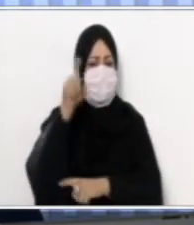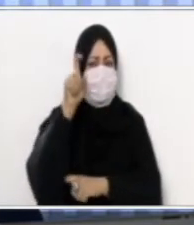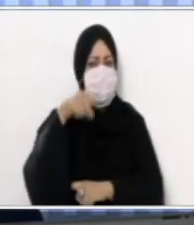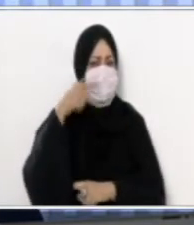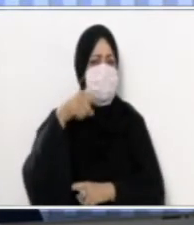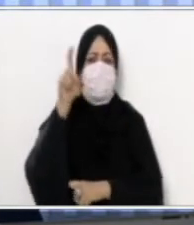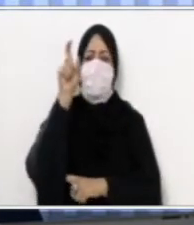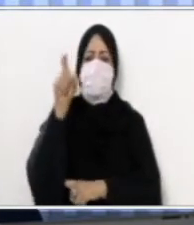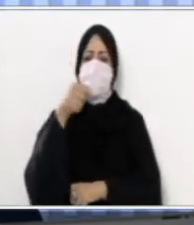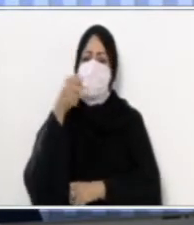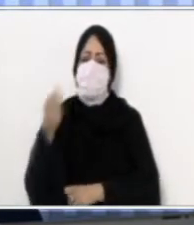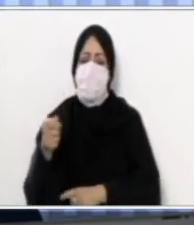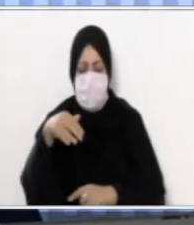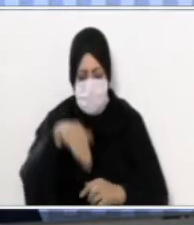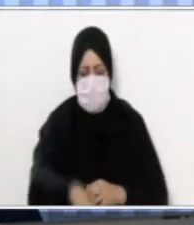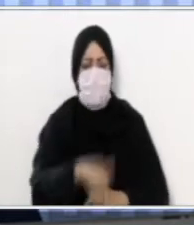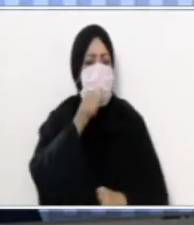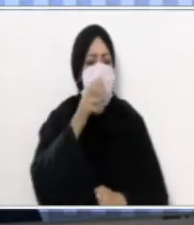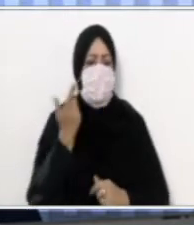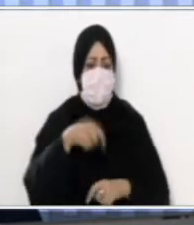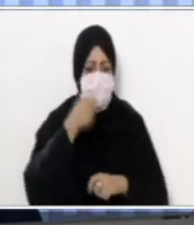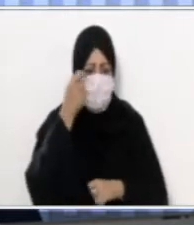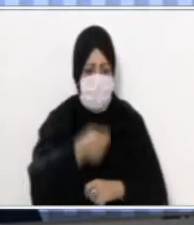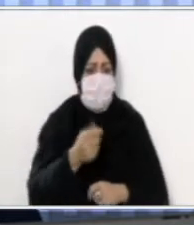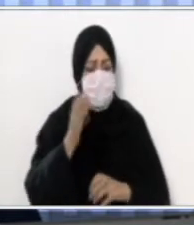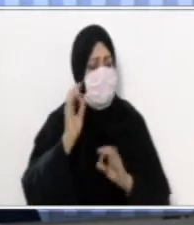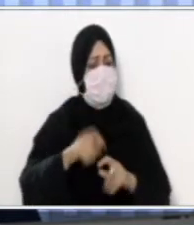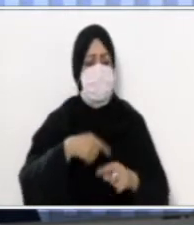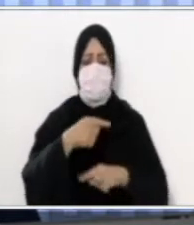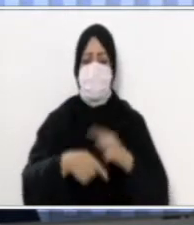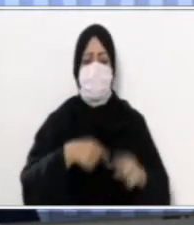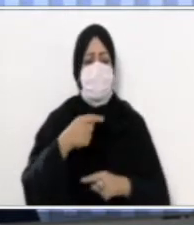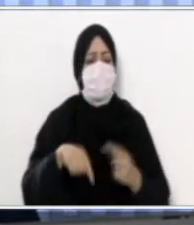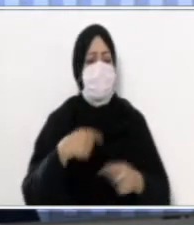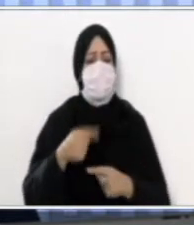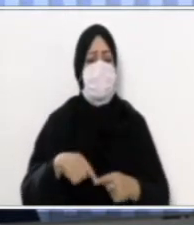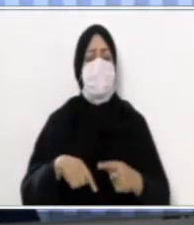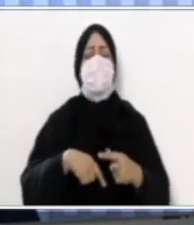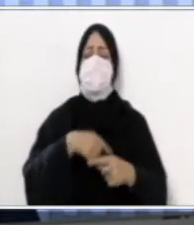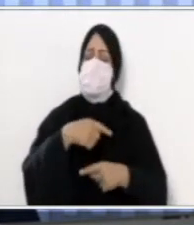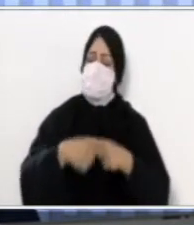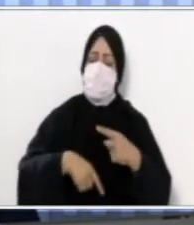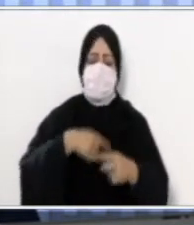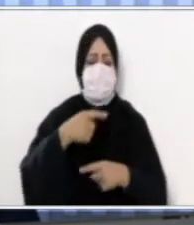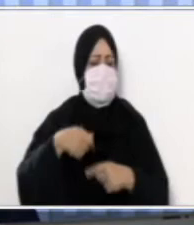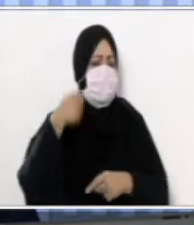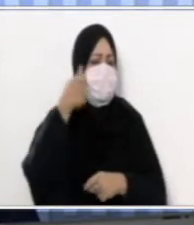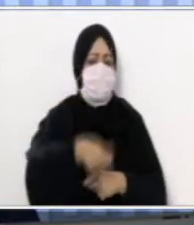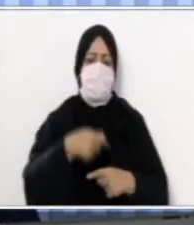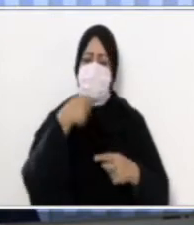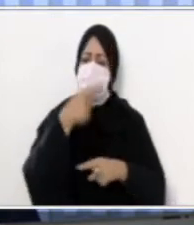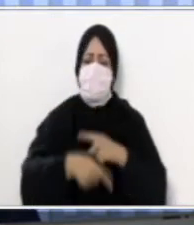الصدقة الجارية هي ما يستمر ثوابها يعني ولا ينقطع، مثلا واحد أعطى لي فقير